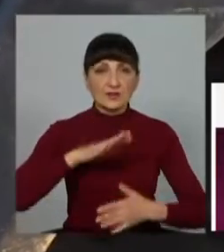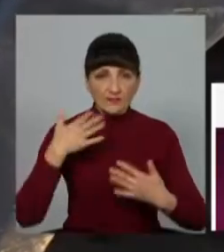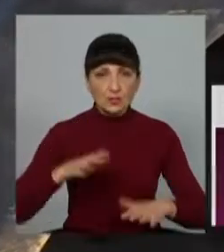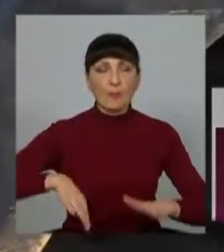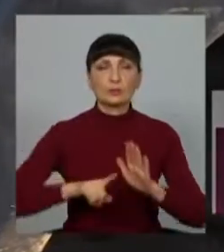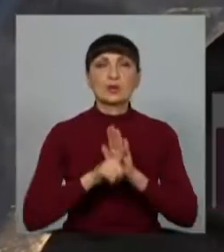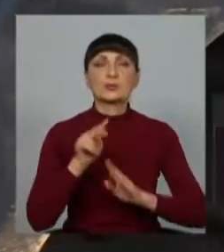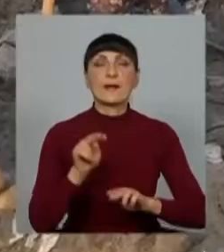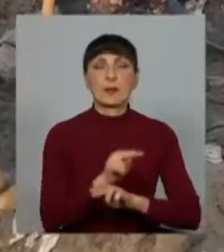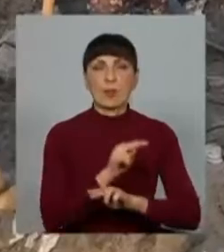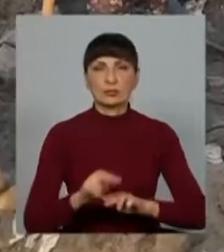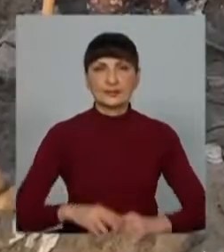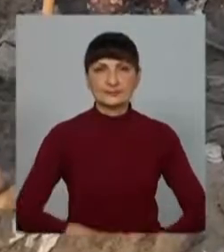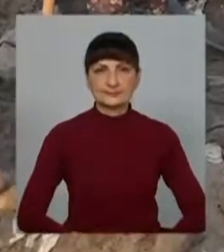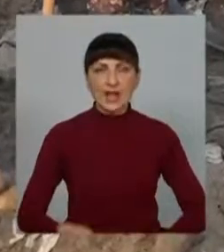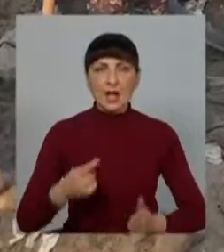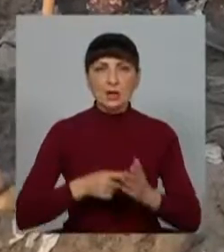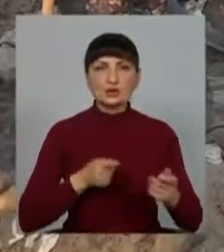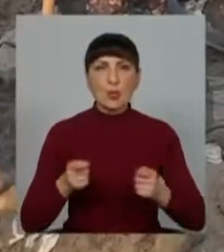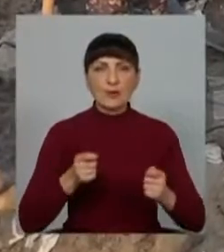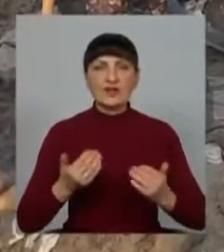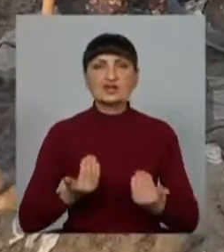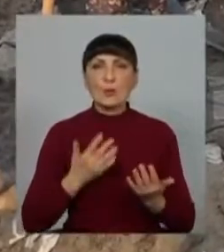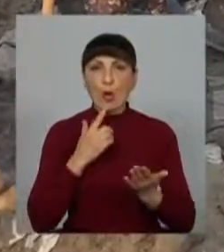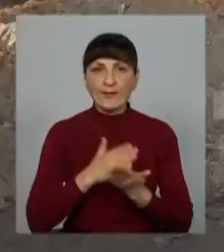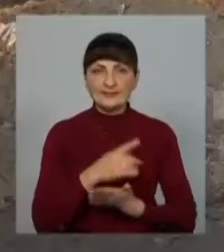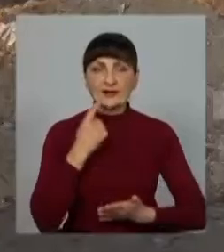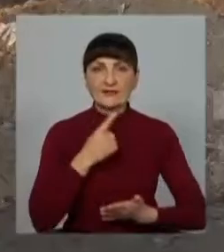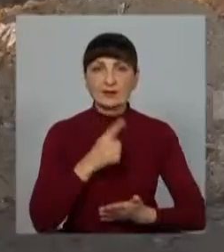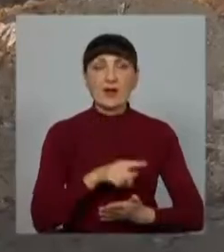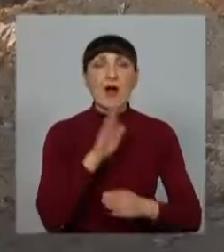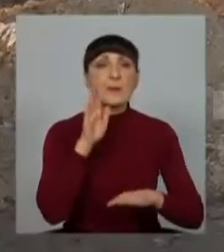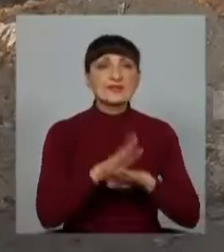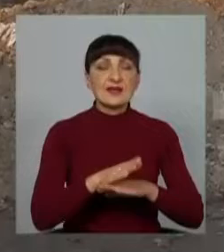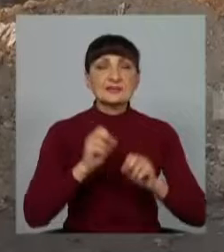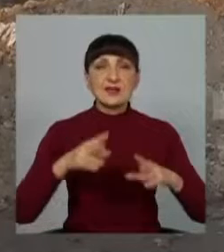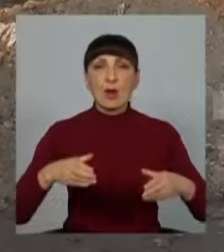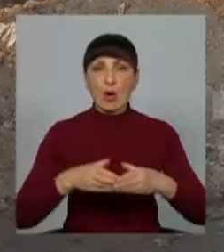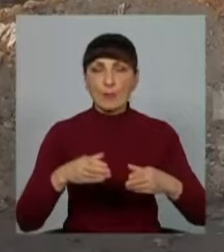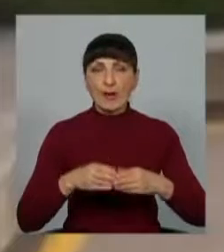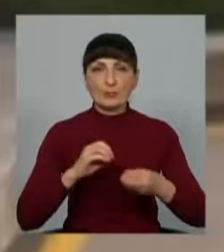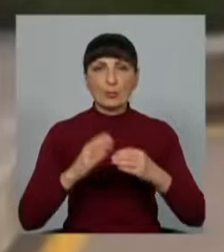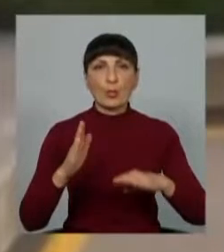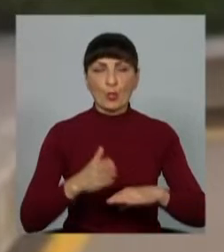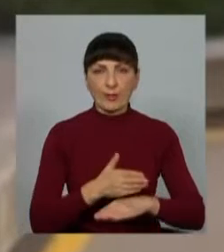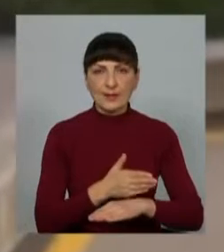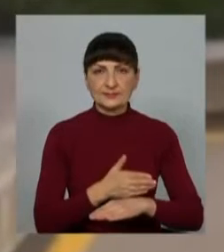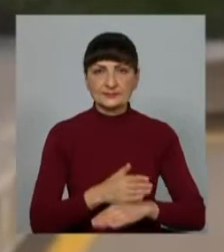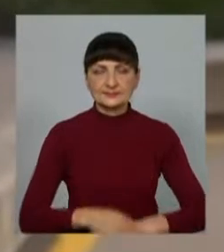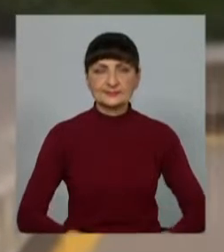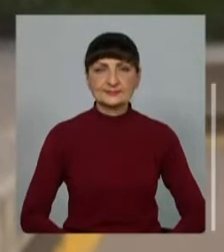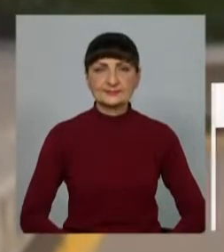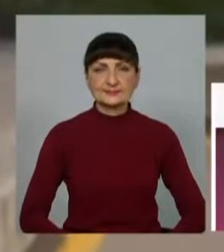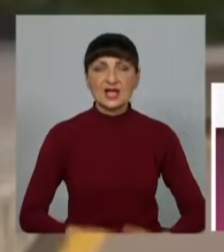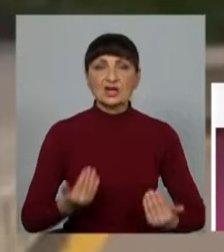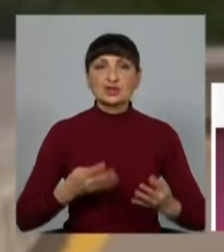будет приступить к работам. А в городском управлении жилищной политики говорят, что обязали подрядную организацию устранить проблемы.